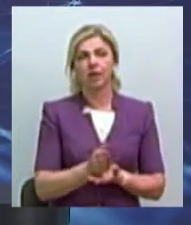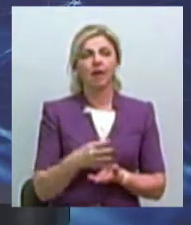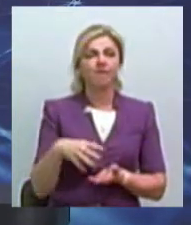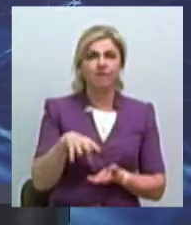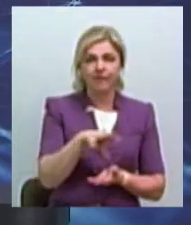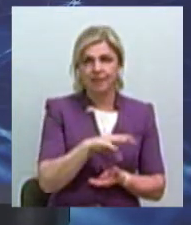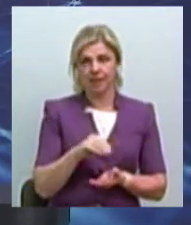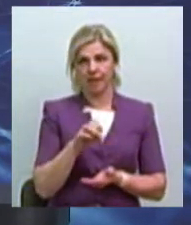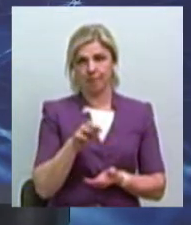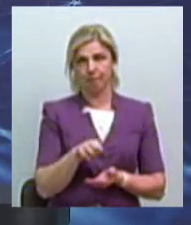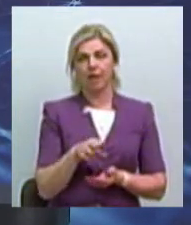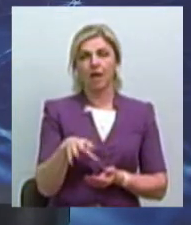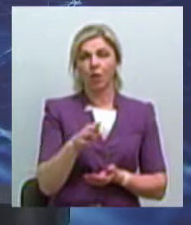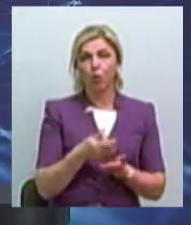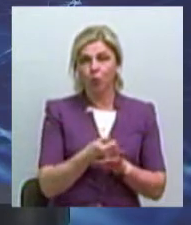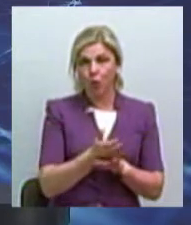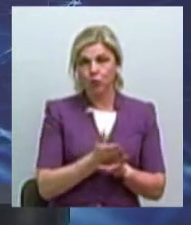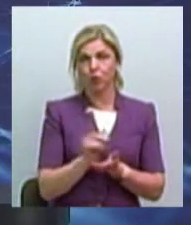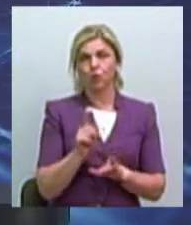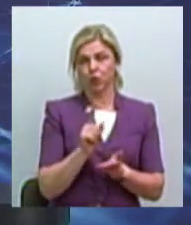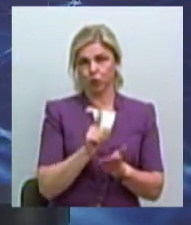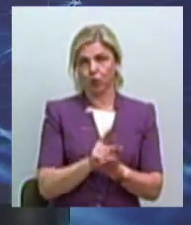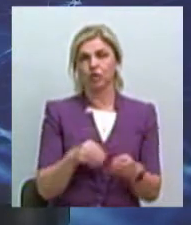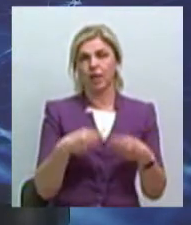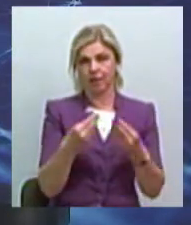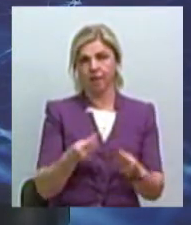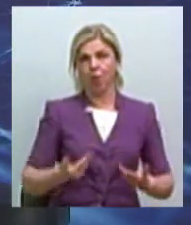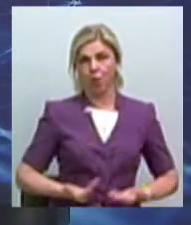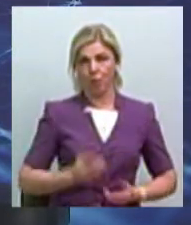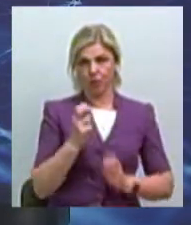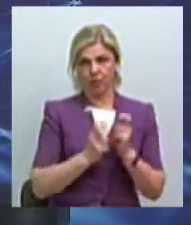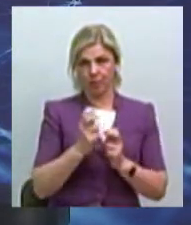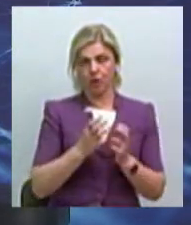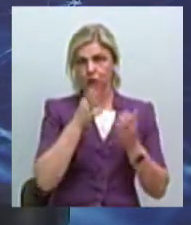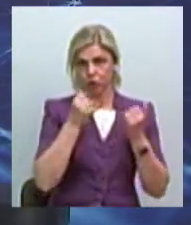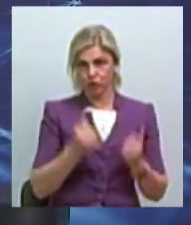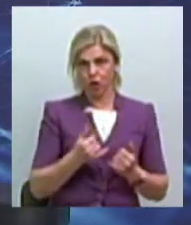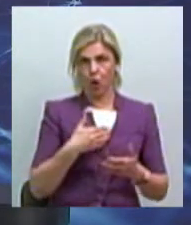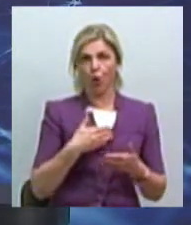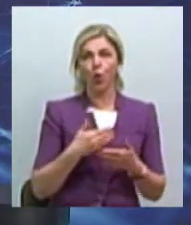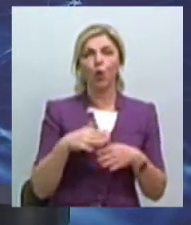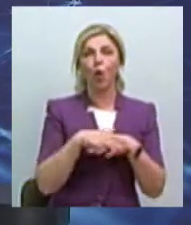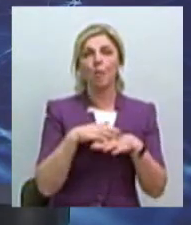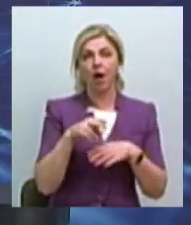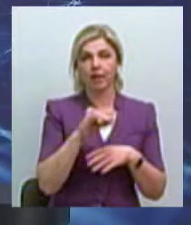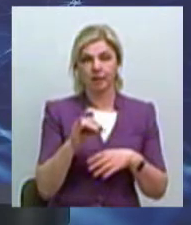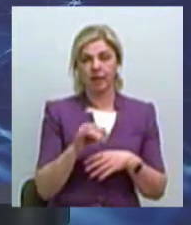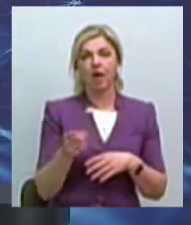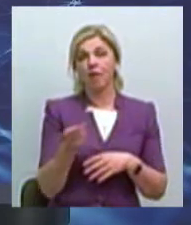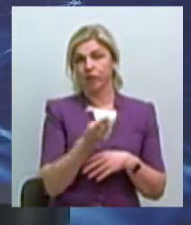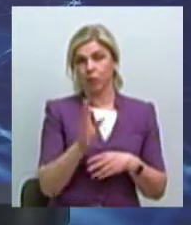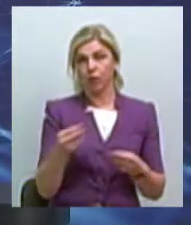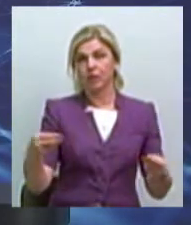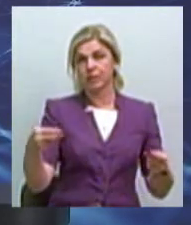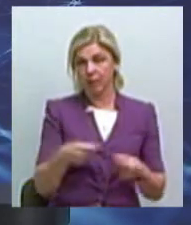всім, всіми послугами, які повинно надавати комунальне підприємство в сучасній громаді. От. Вони будуть їх